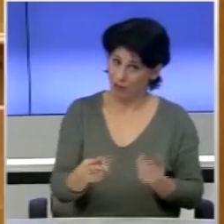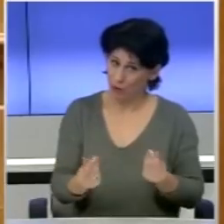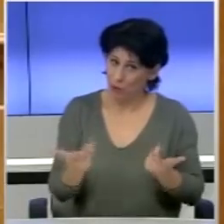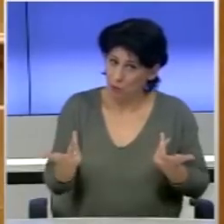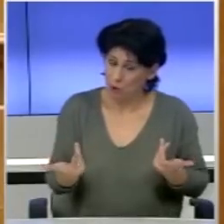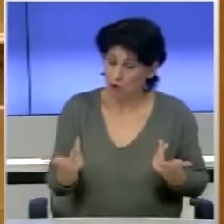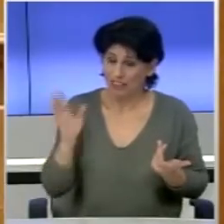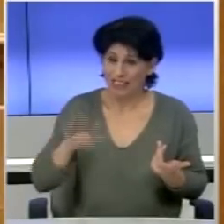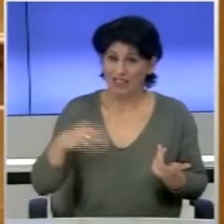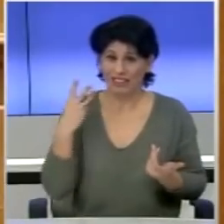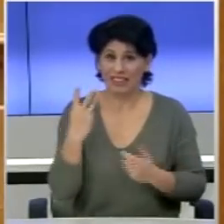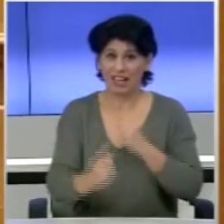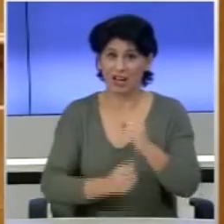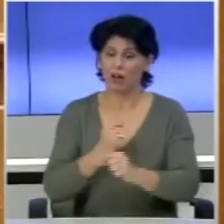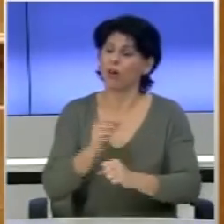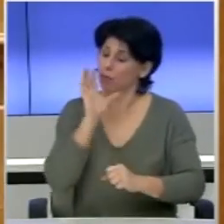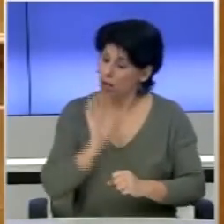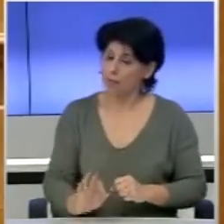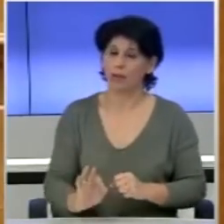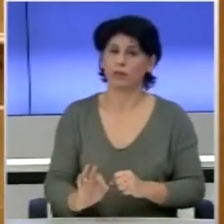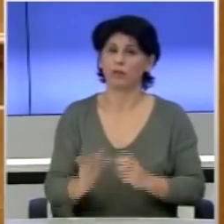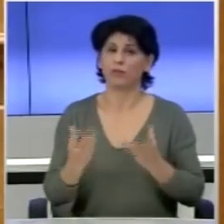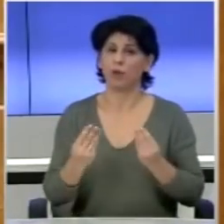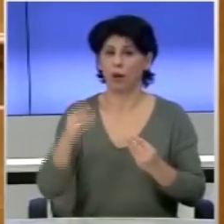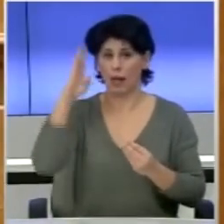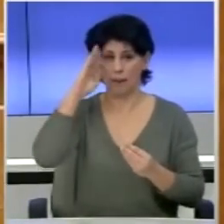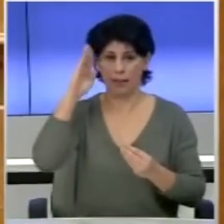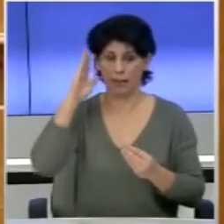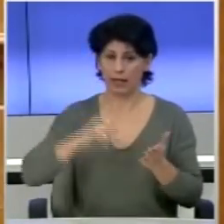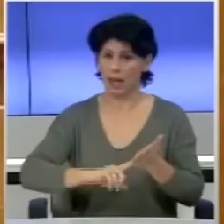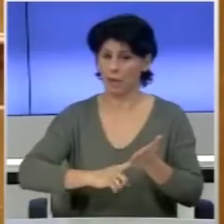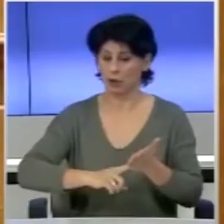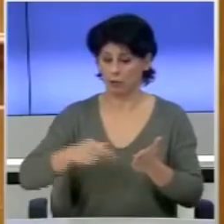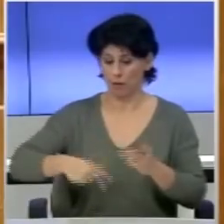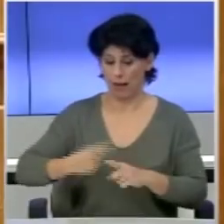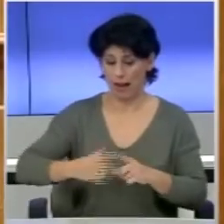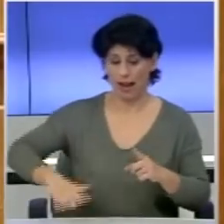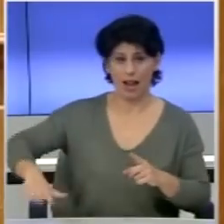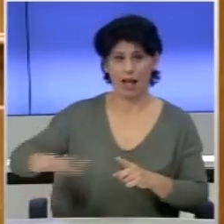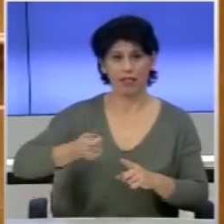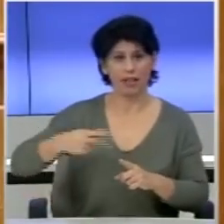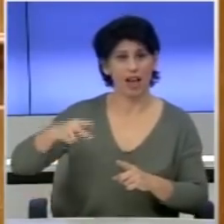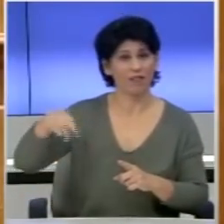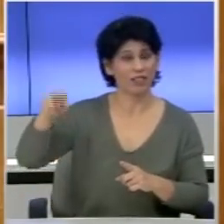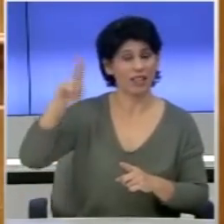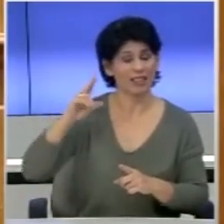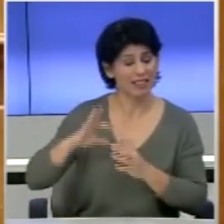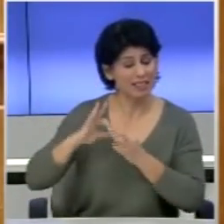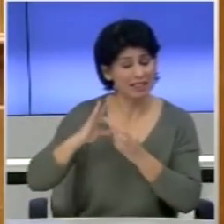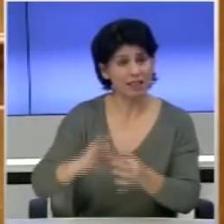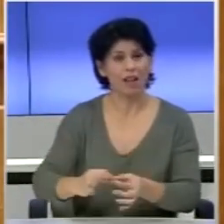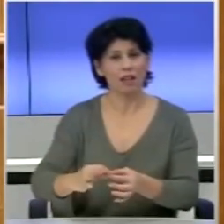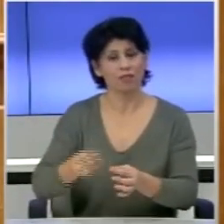τελευταίο τρίχρονο που όντως έχει διευρυνθεί το αμερικάνικο αποτύπωμα στην Ελλάδα να αυξάνεται συνεχώς,